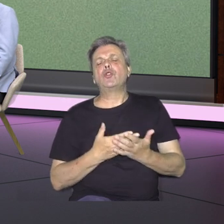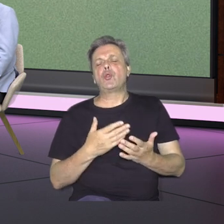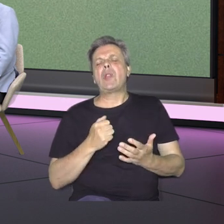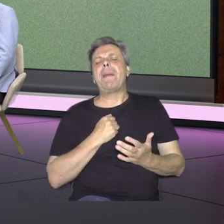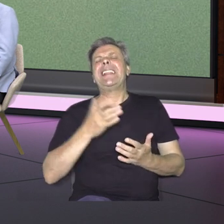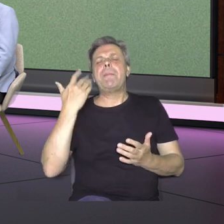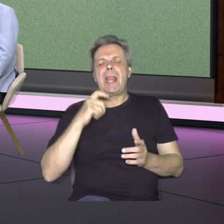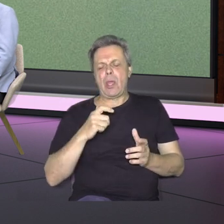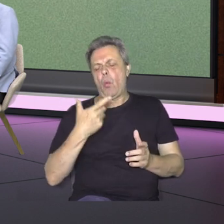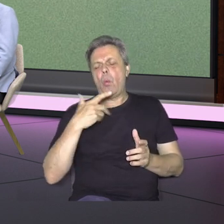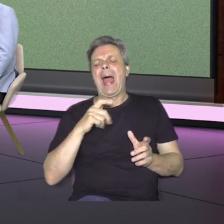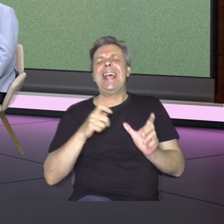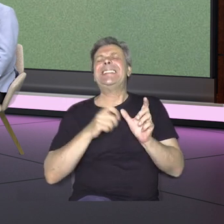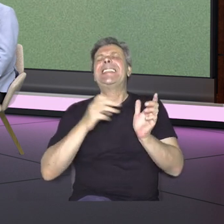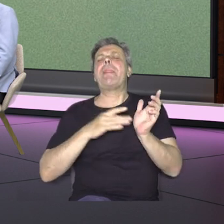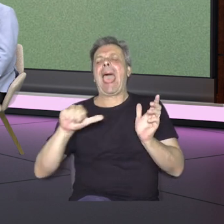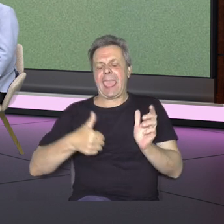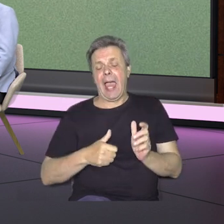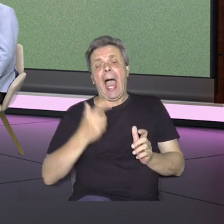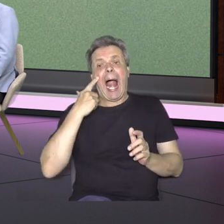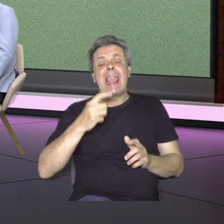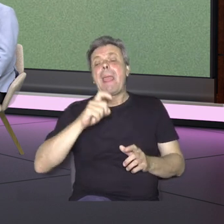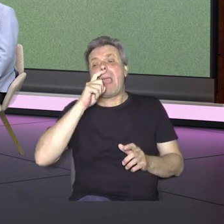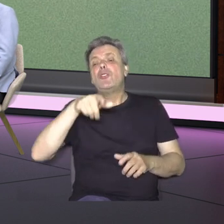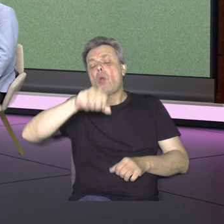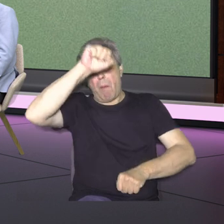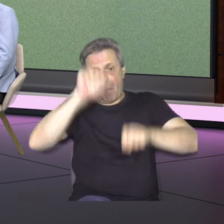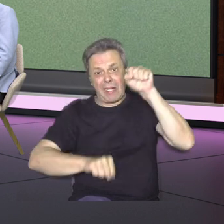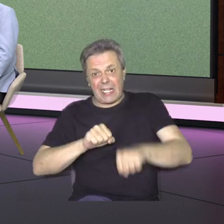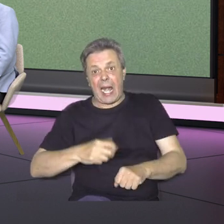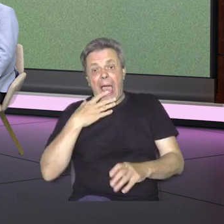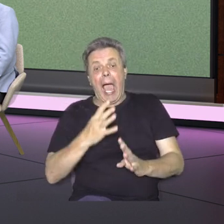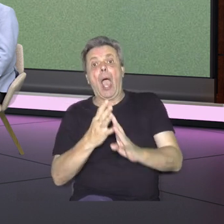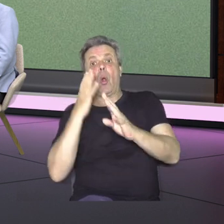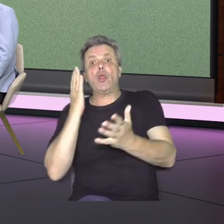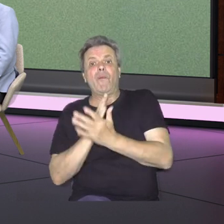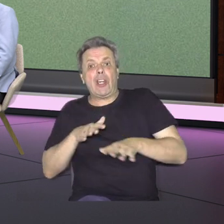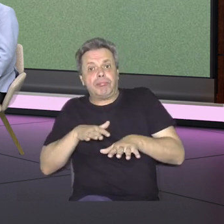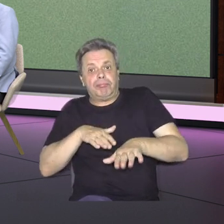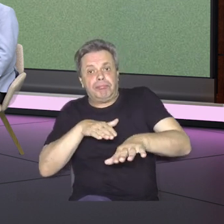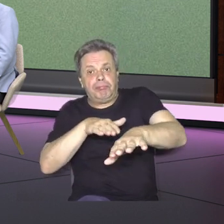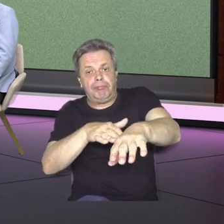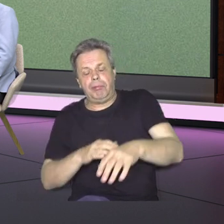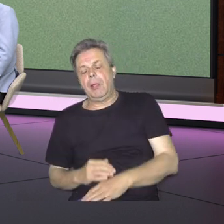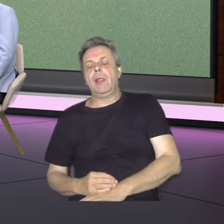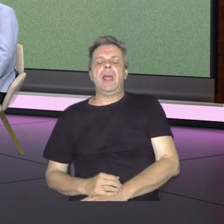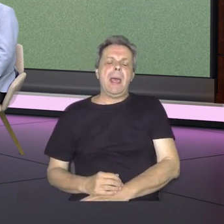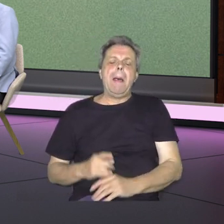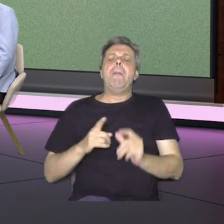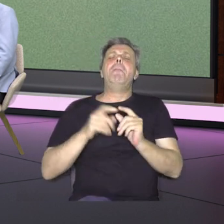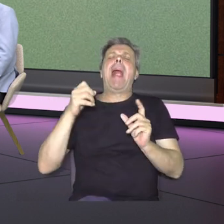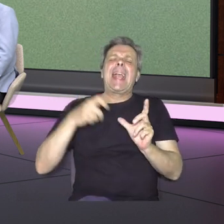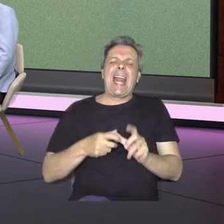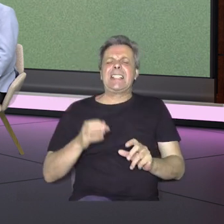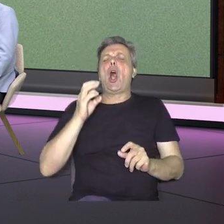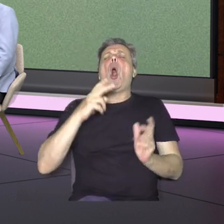Sinaj. Međutim, Njemci su to izbombardirali, a kolone su već krenule iz Pakraca, Slavonske